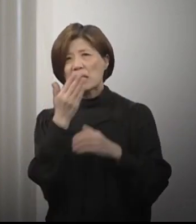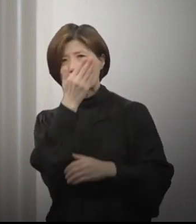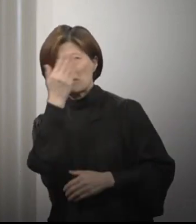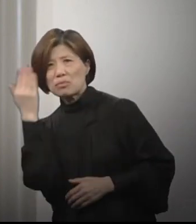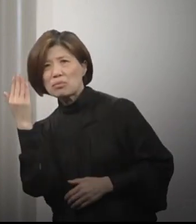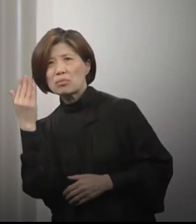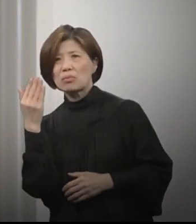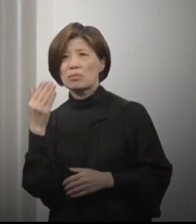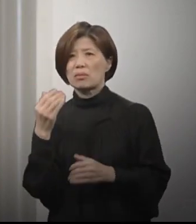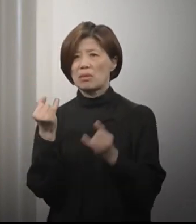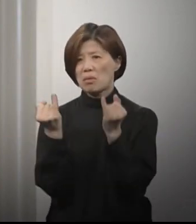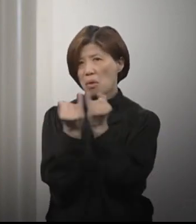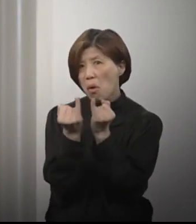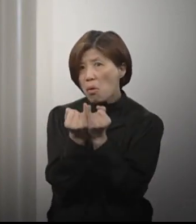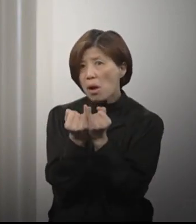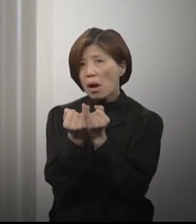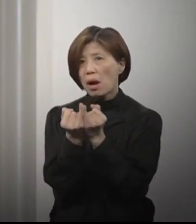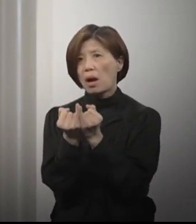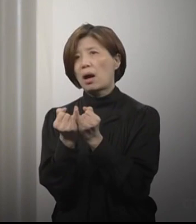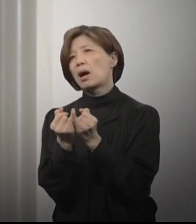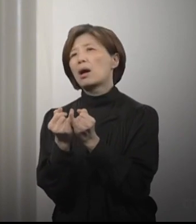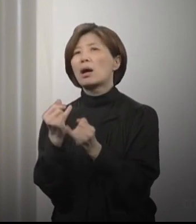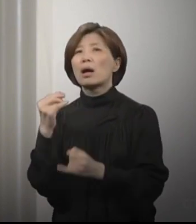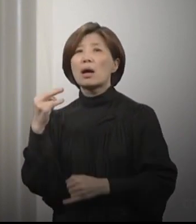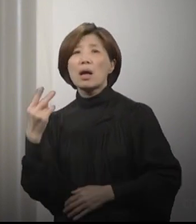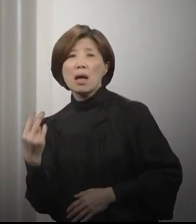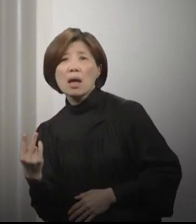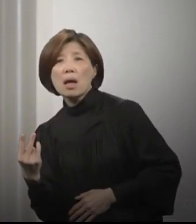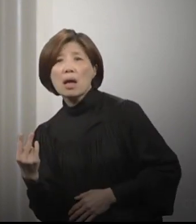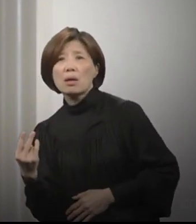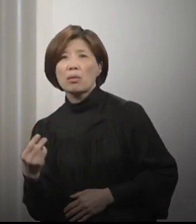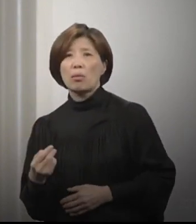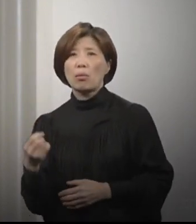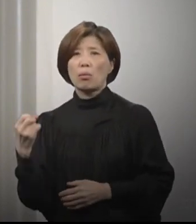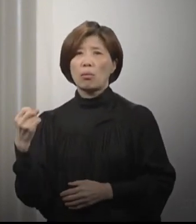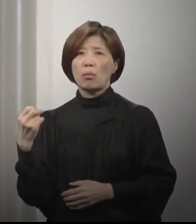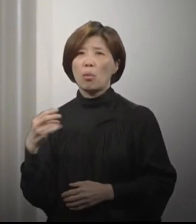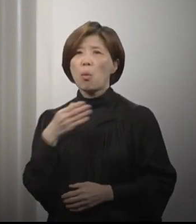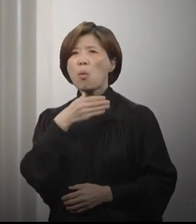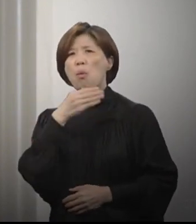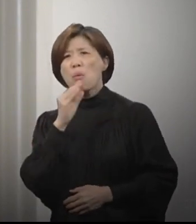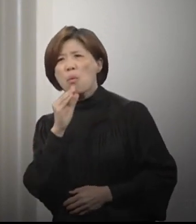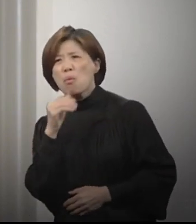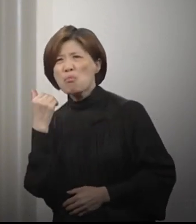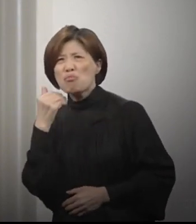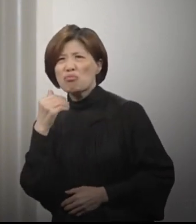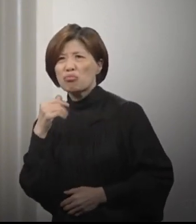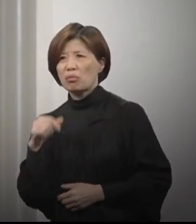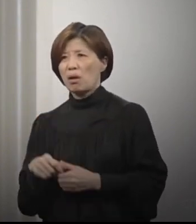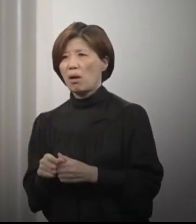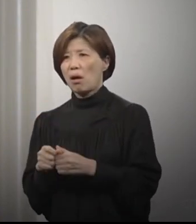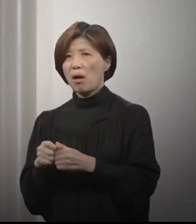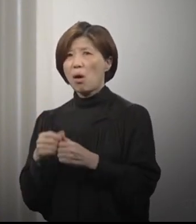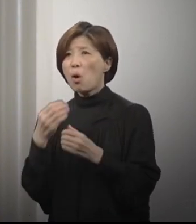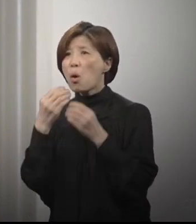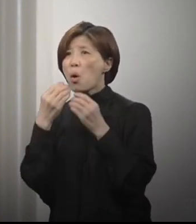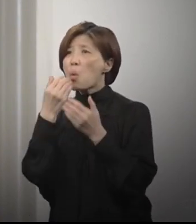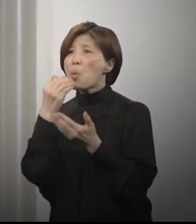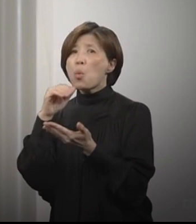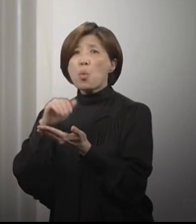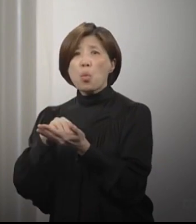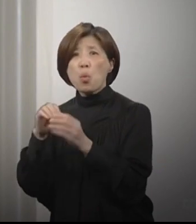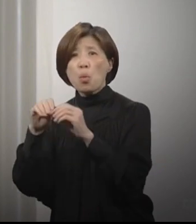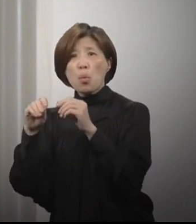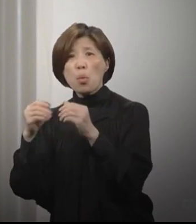청년, 밭에서 일하던 아낙네들과 물질하던 해녀, 노인 할 것 없이 모두가 한